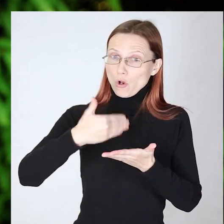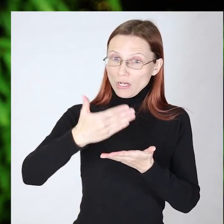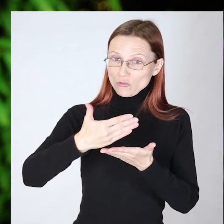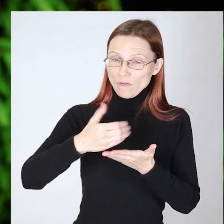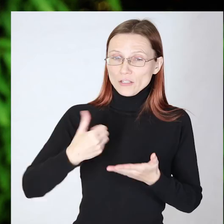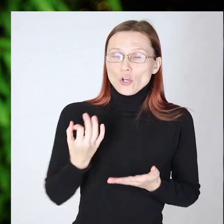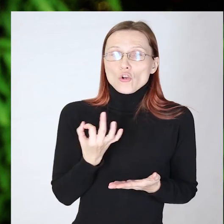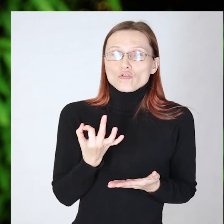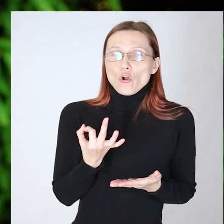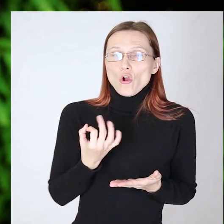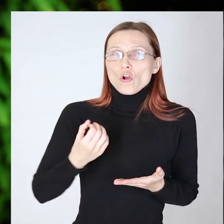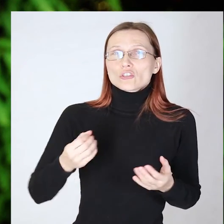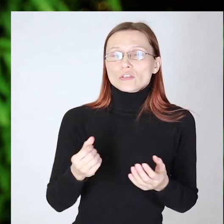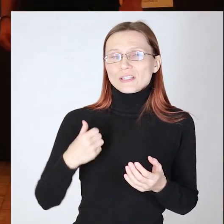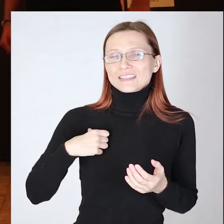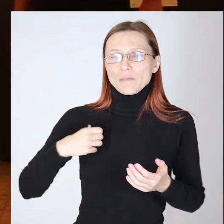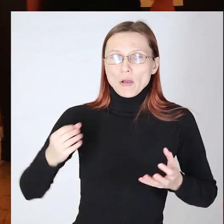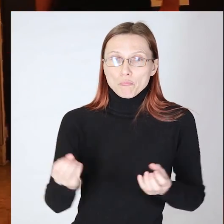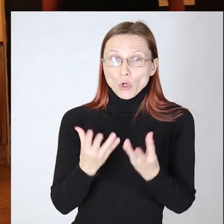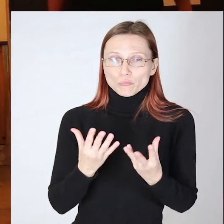umožniť, v čom aby sa rozvíjal,